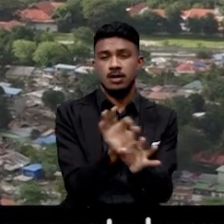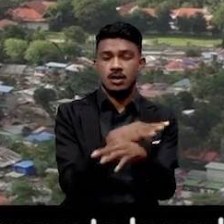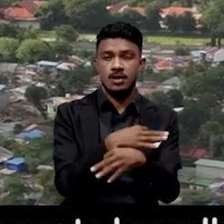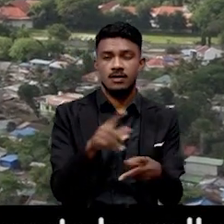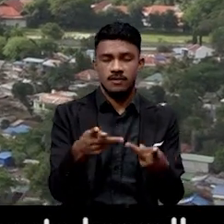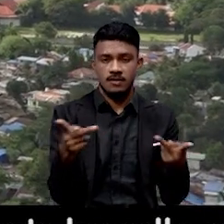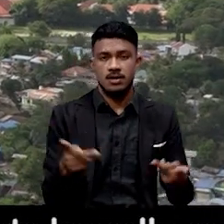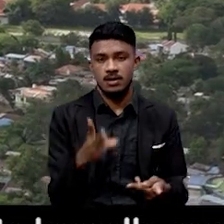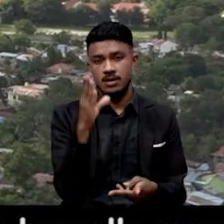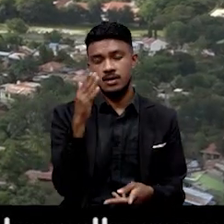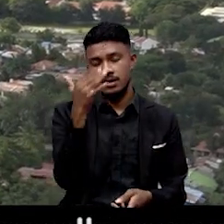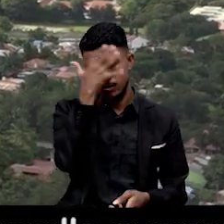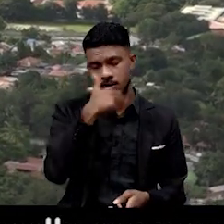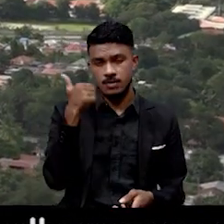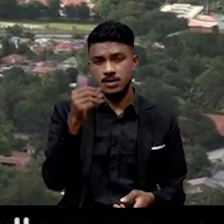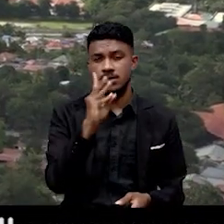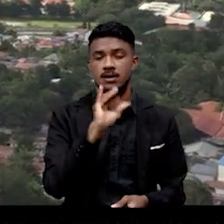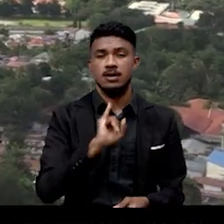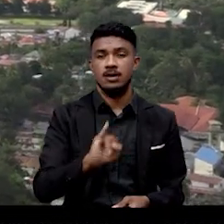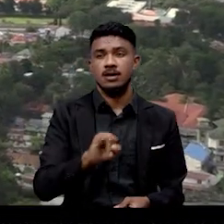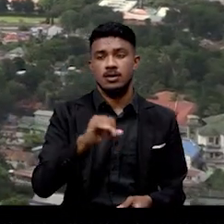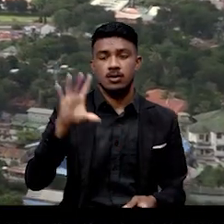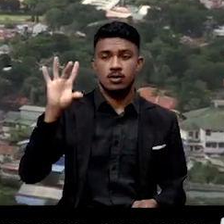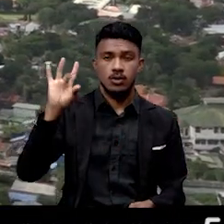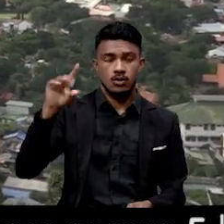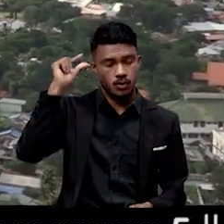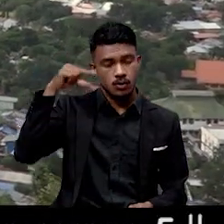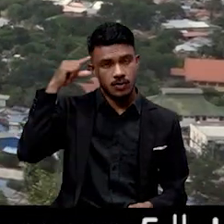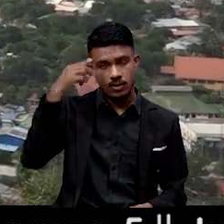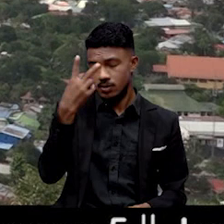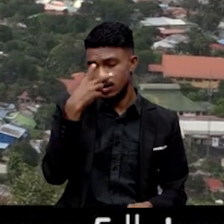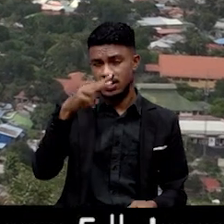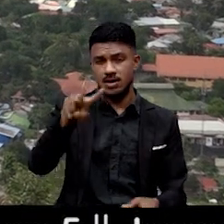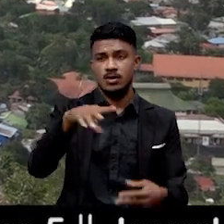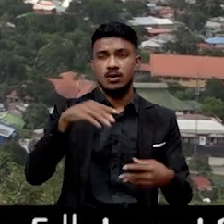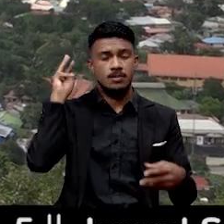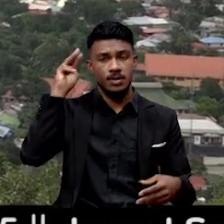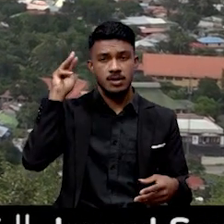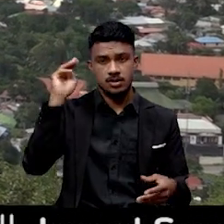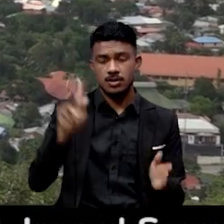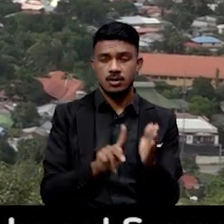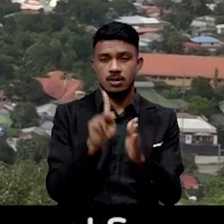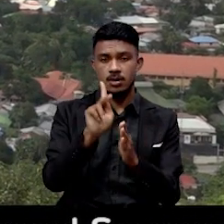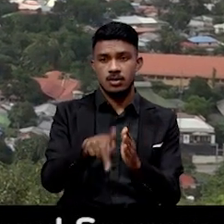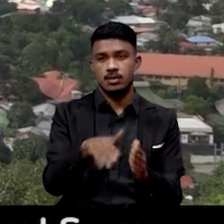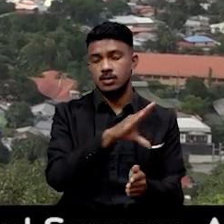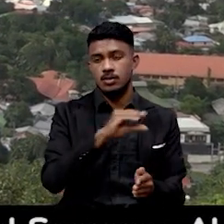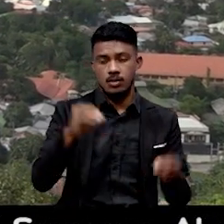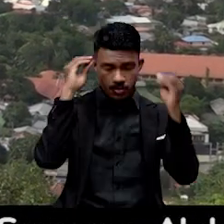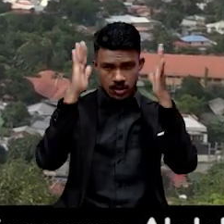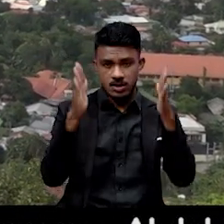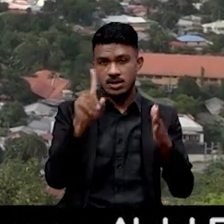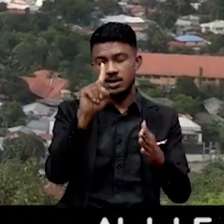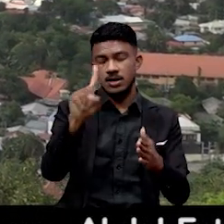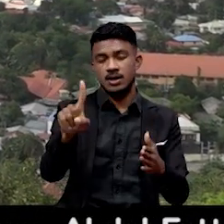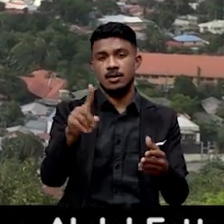Dili. Mas bem o oitavo governo, nebe hari Ministério Plano Ordenamento Território, bele ia plano mestre ida com a